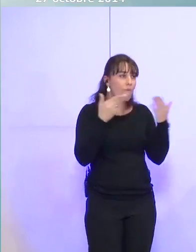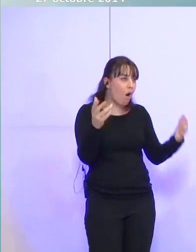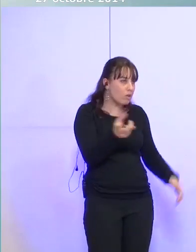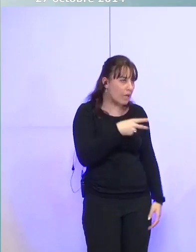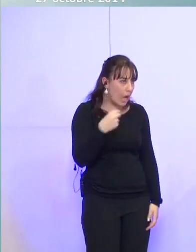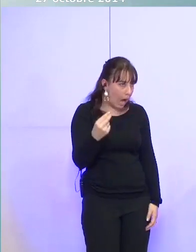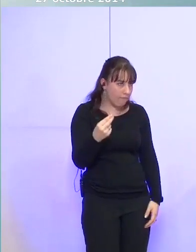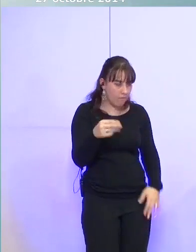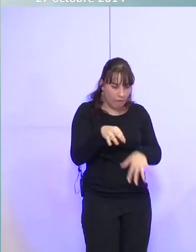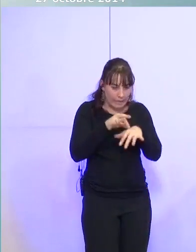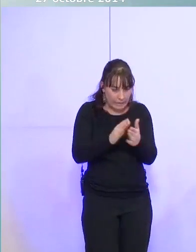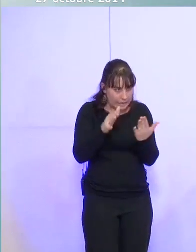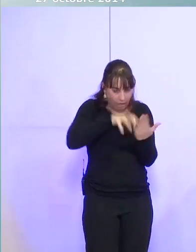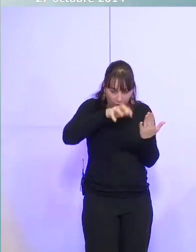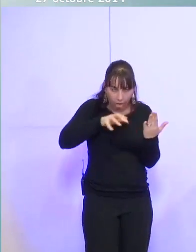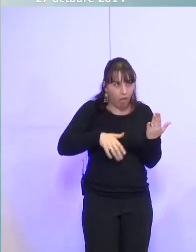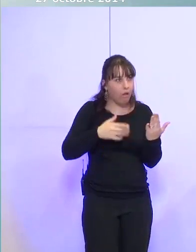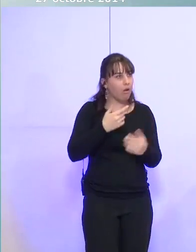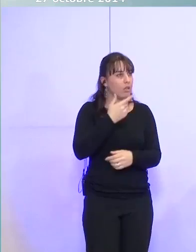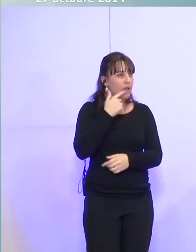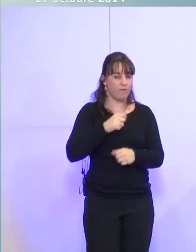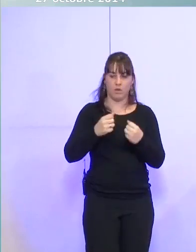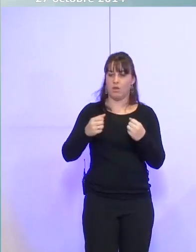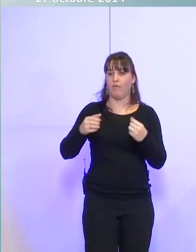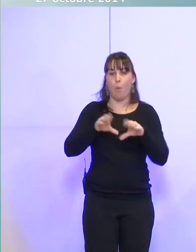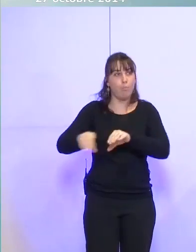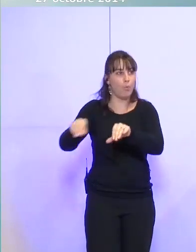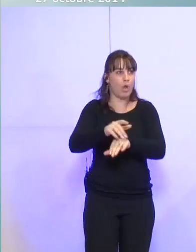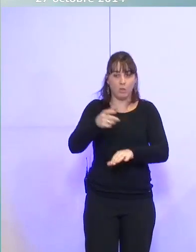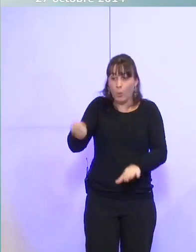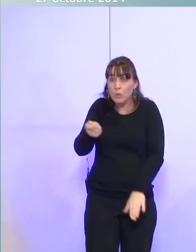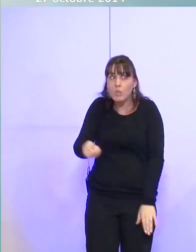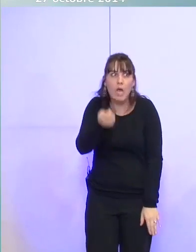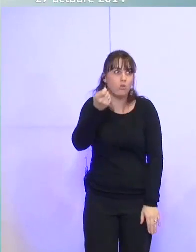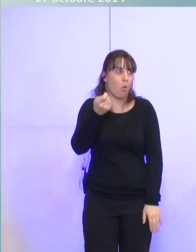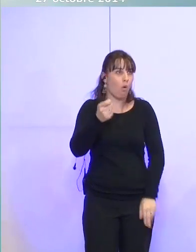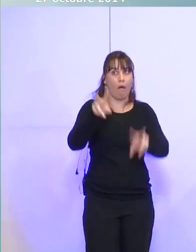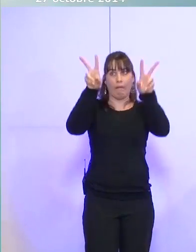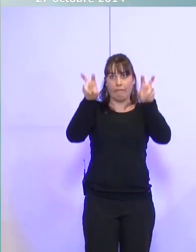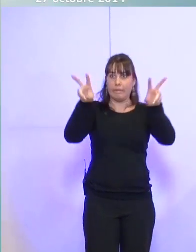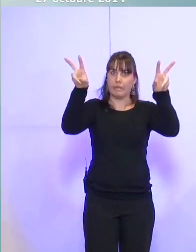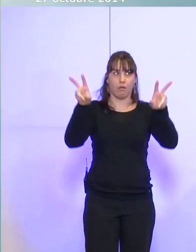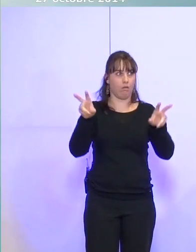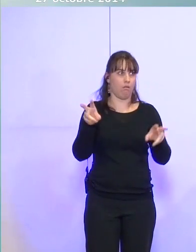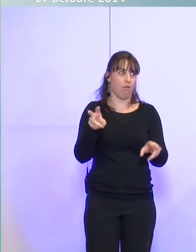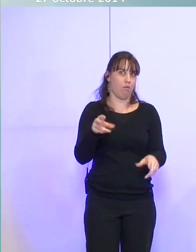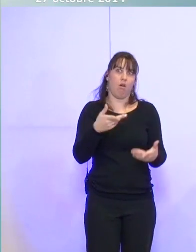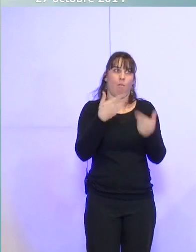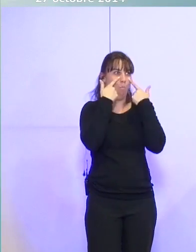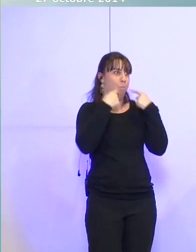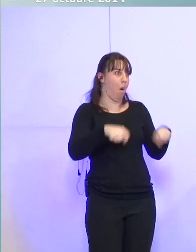d'en arriver là. On est en pleine éducation des masses. Rien que le titre de la note en dit long. Vous